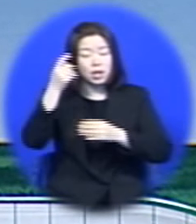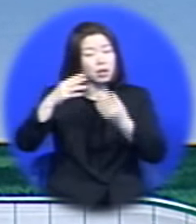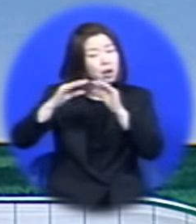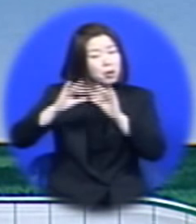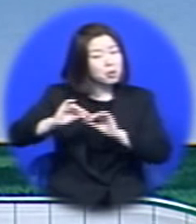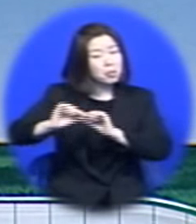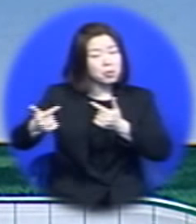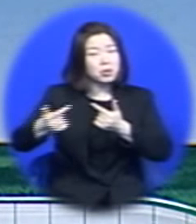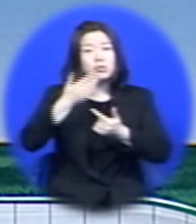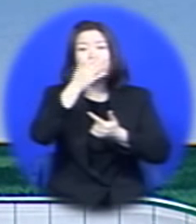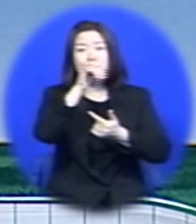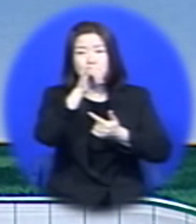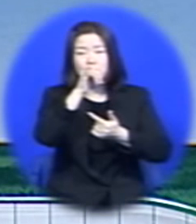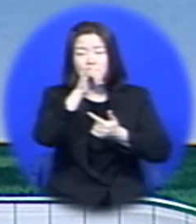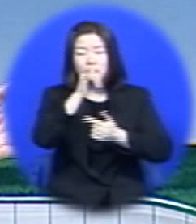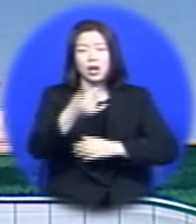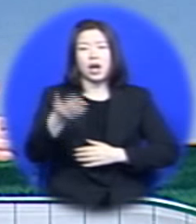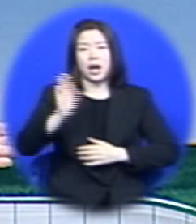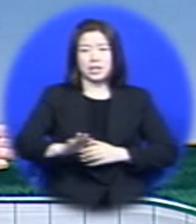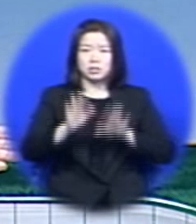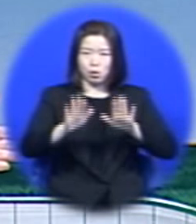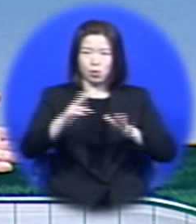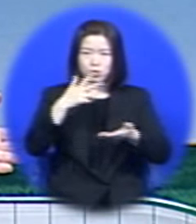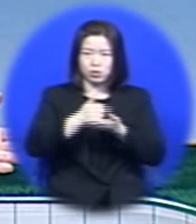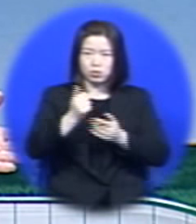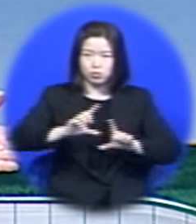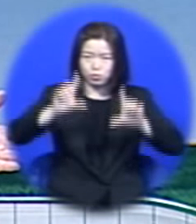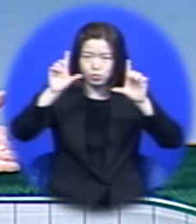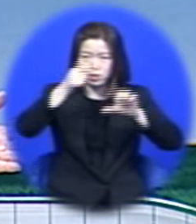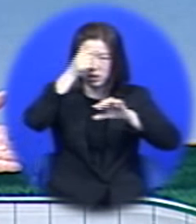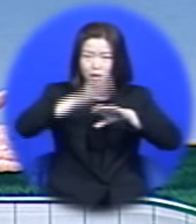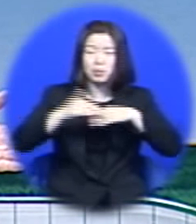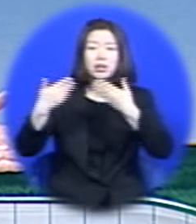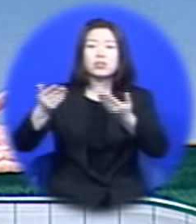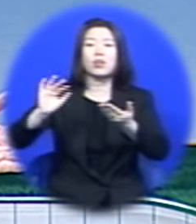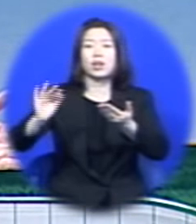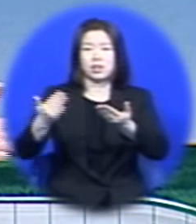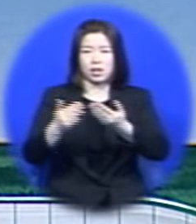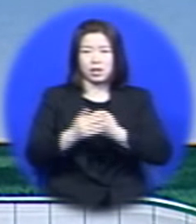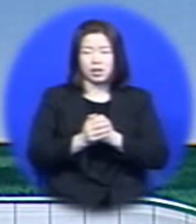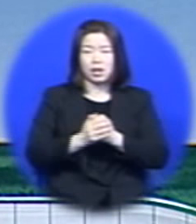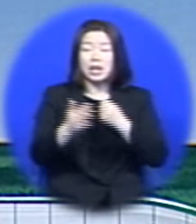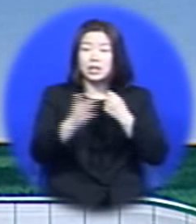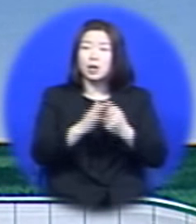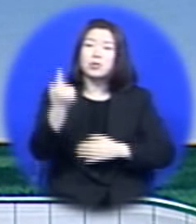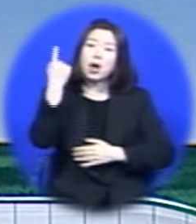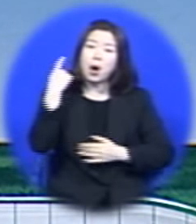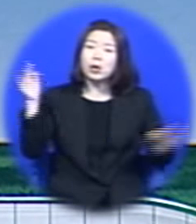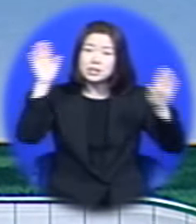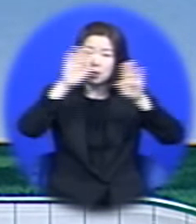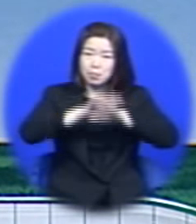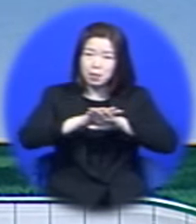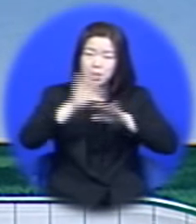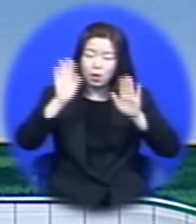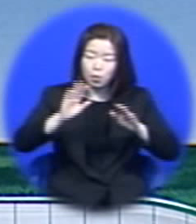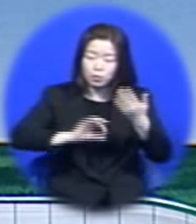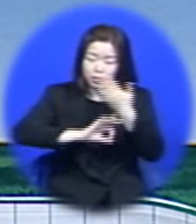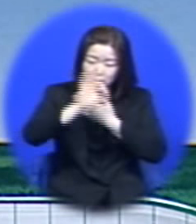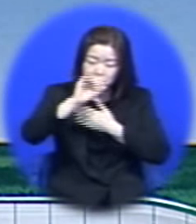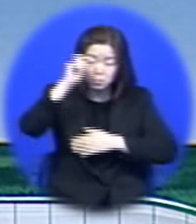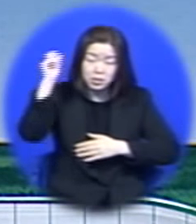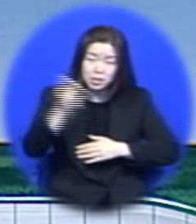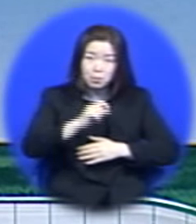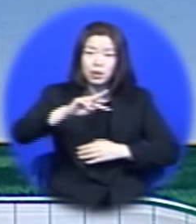겁니다. 그러나 오늘 주일 예배를 드려야 돼요. 그래서 어제 밤에 오늘 아침에